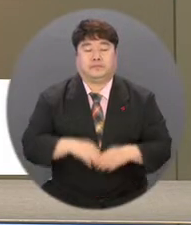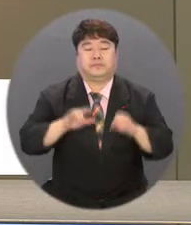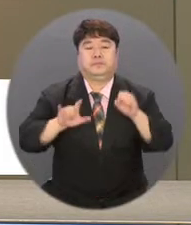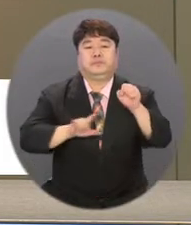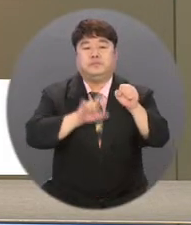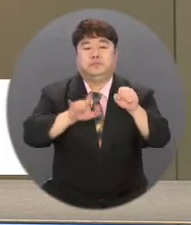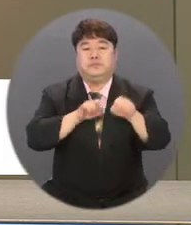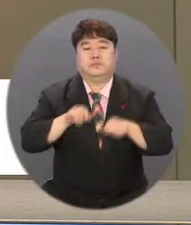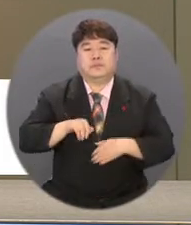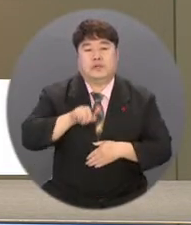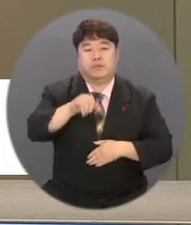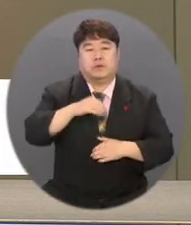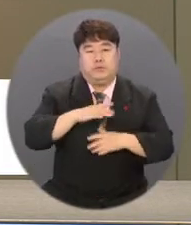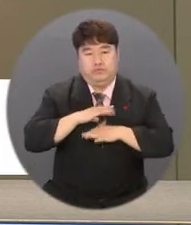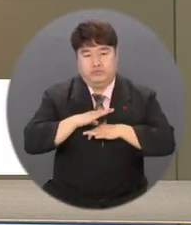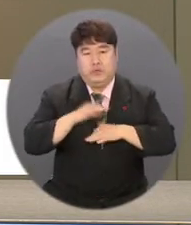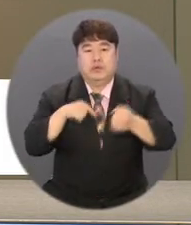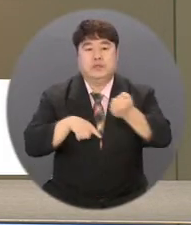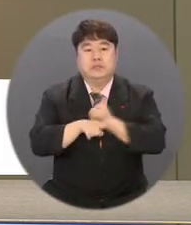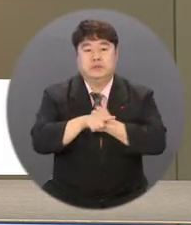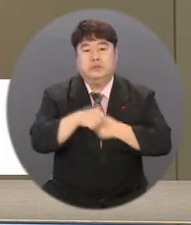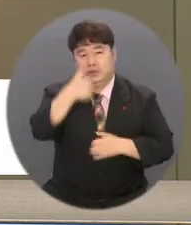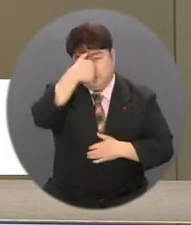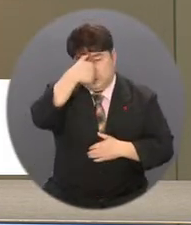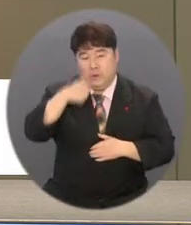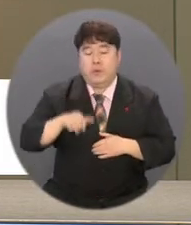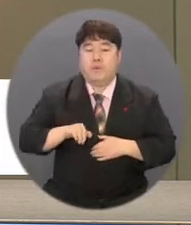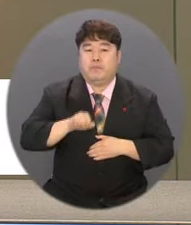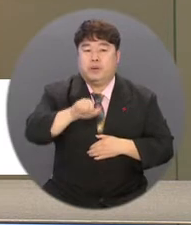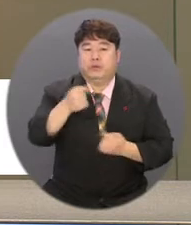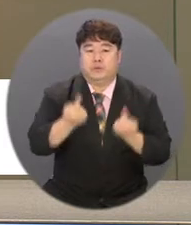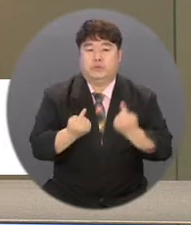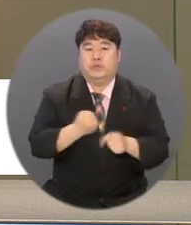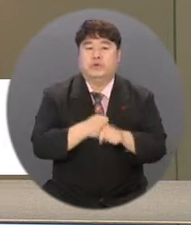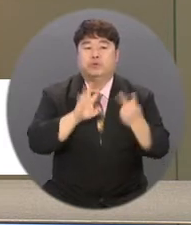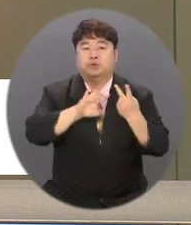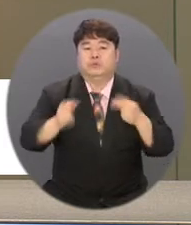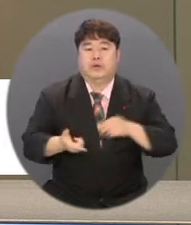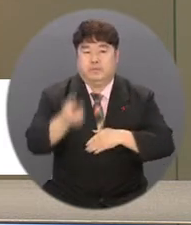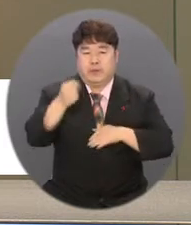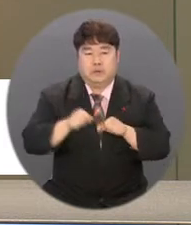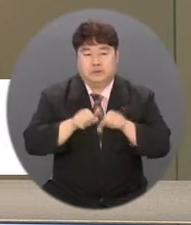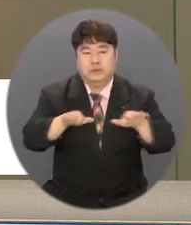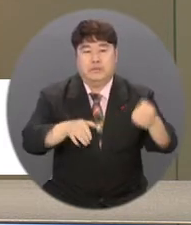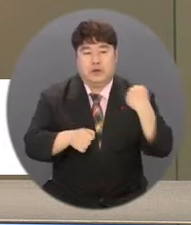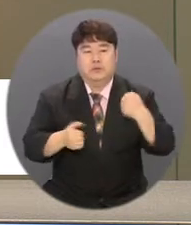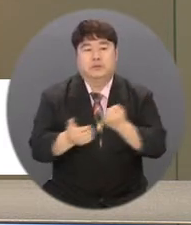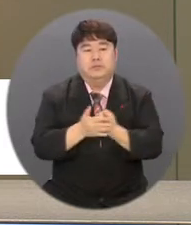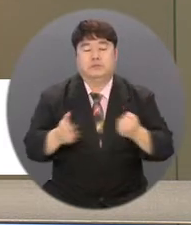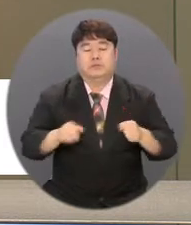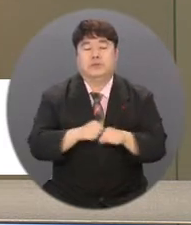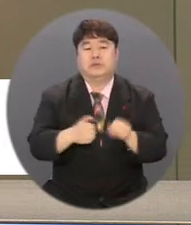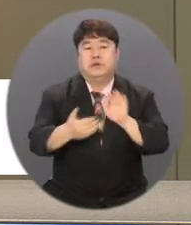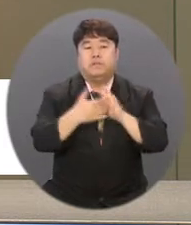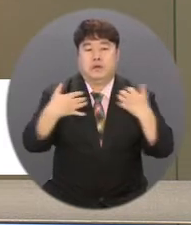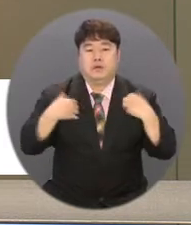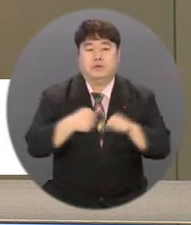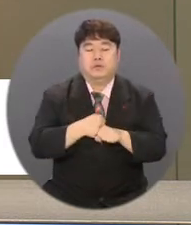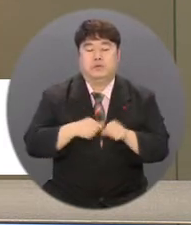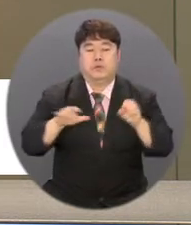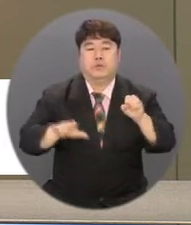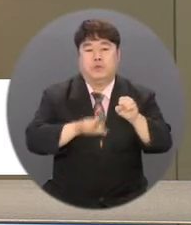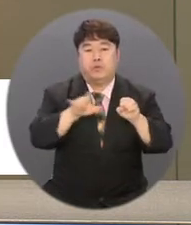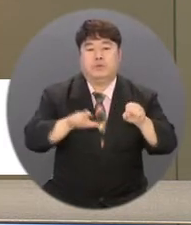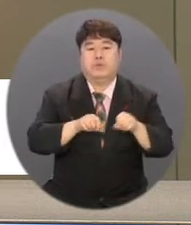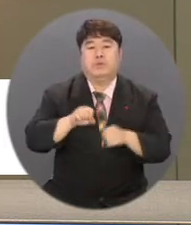오미크론 바이러스를 두려워하는 건 델타 변이보다 2배나 빠른 전파력 때문입니다. 방역 당국은 오미크론이 무서운